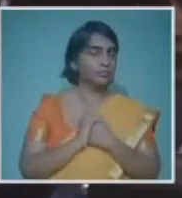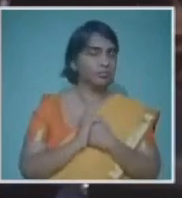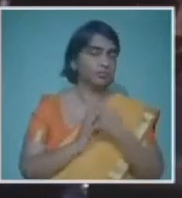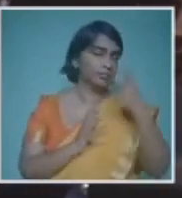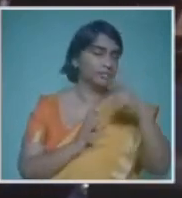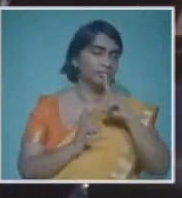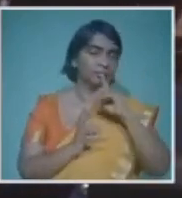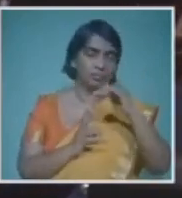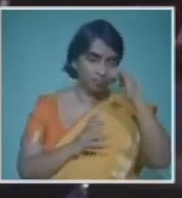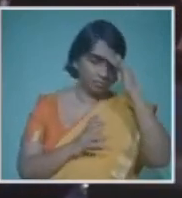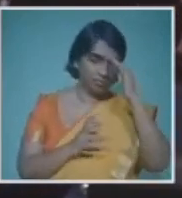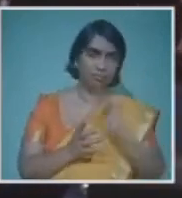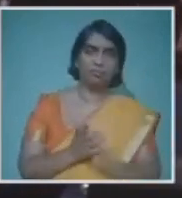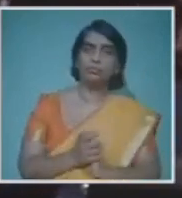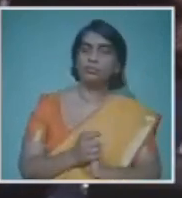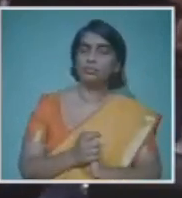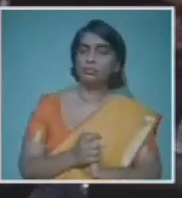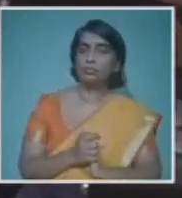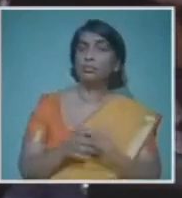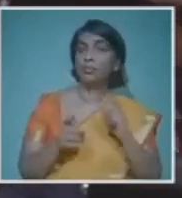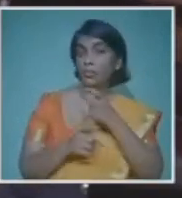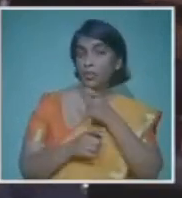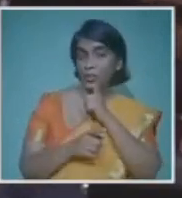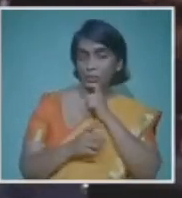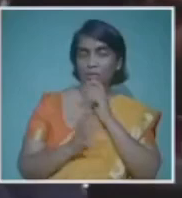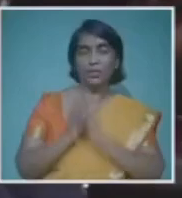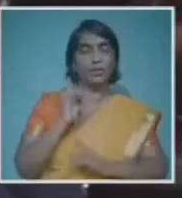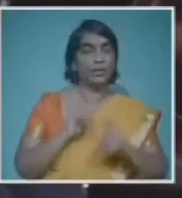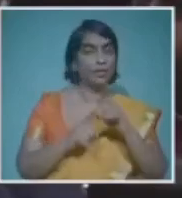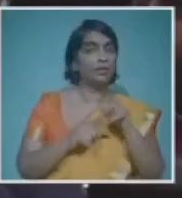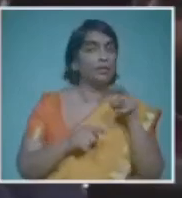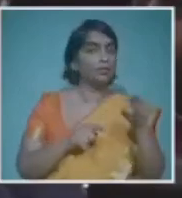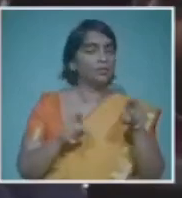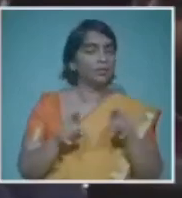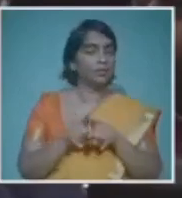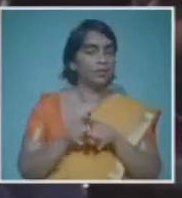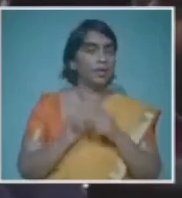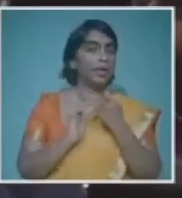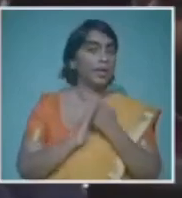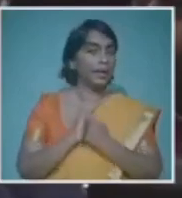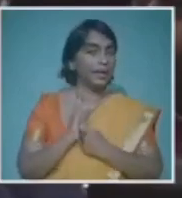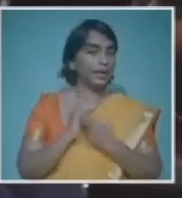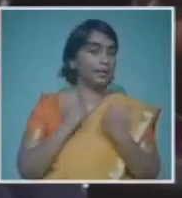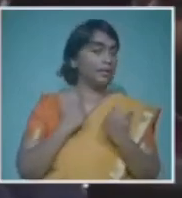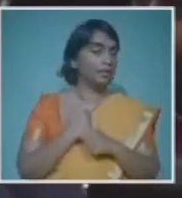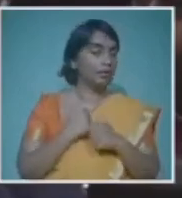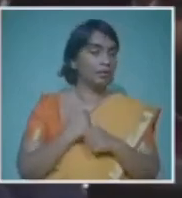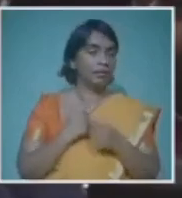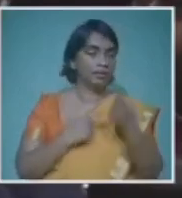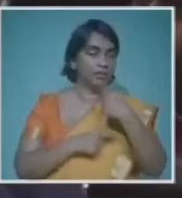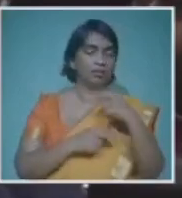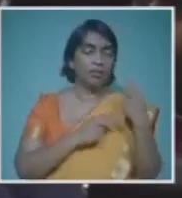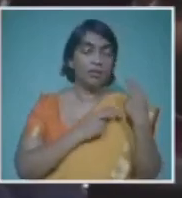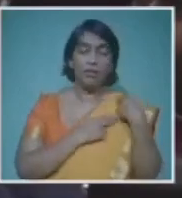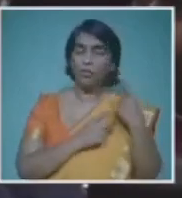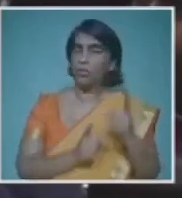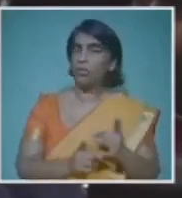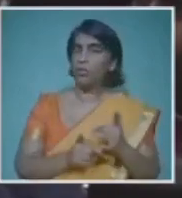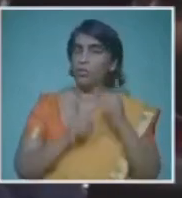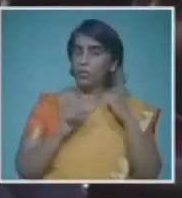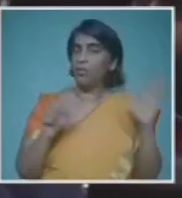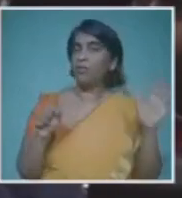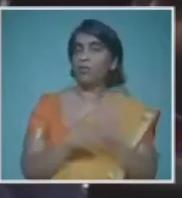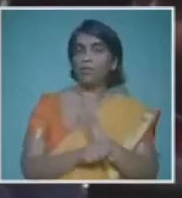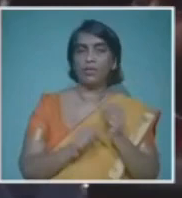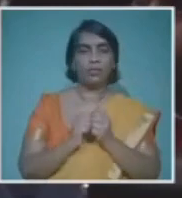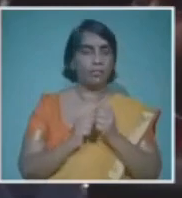නියෝජ්‍ය කතානායකතුමනි අධිකරණ අමාත්‍යාංශයේ විදියට නීති සම්පාදනය කිරීම අපි වගකීමකින් යුතුව අංග